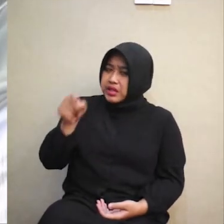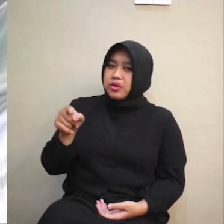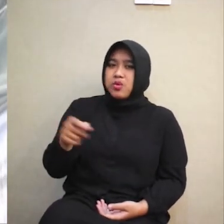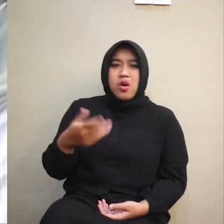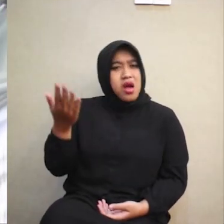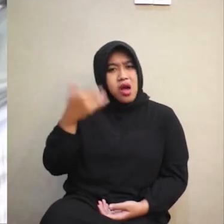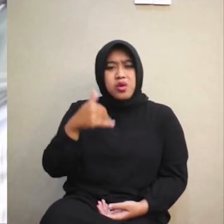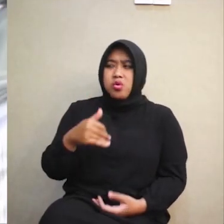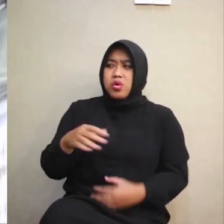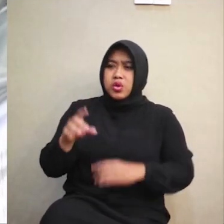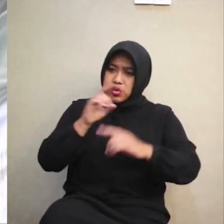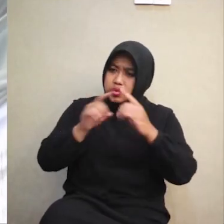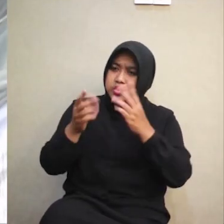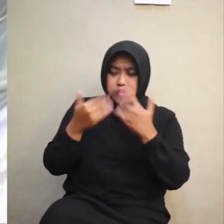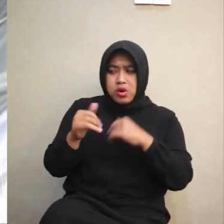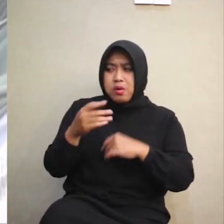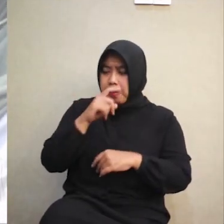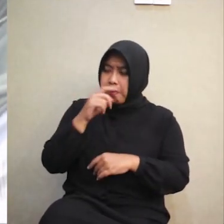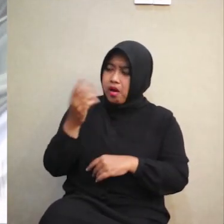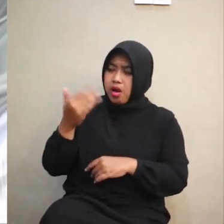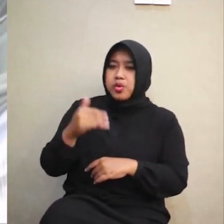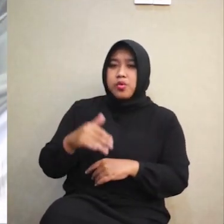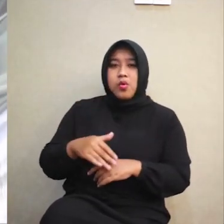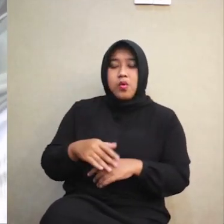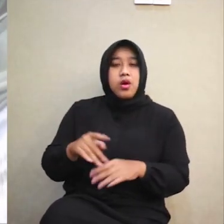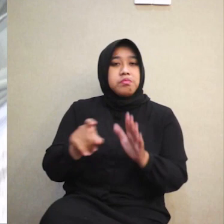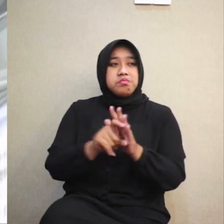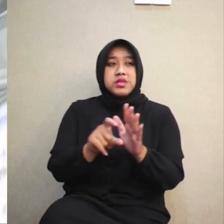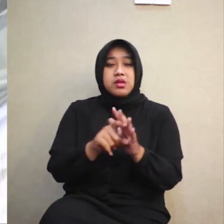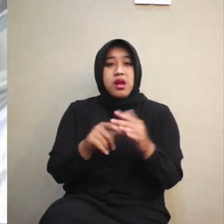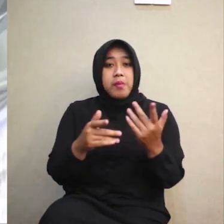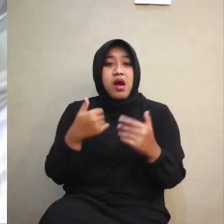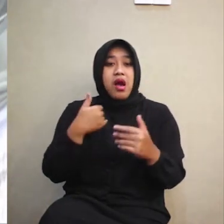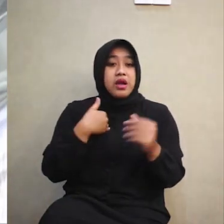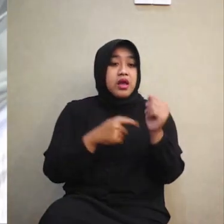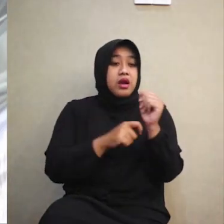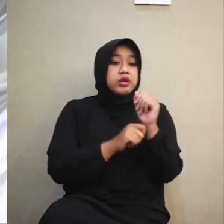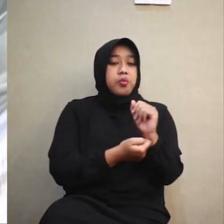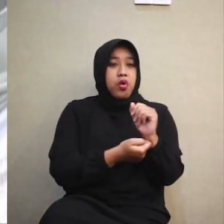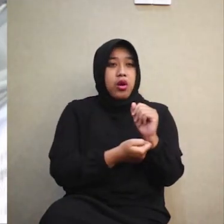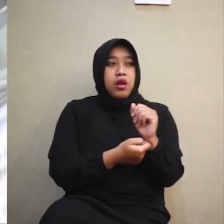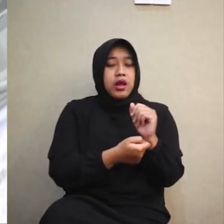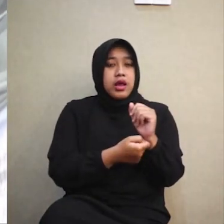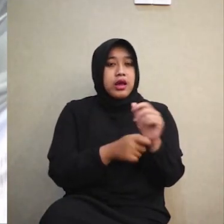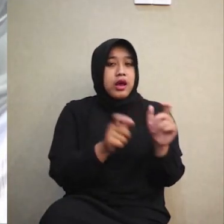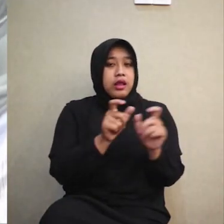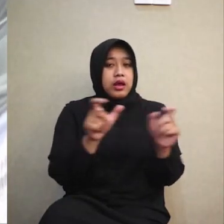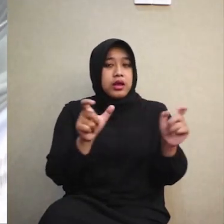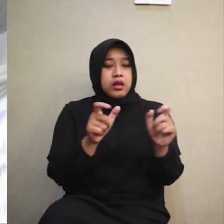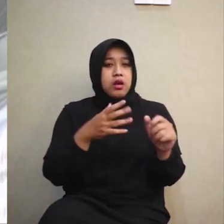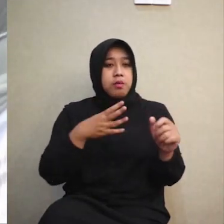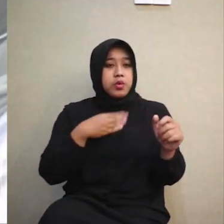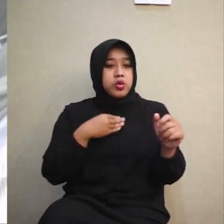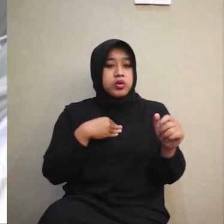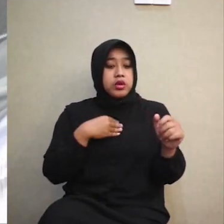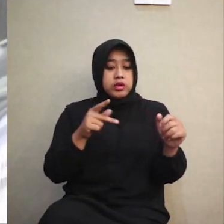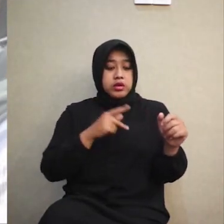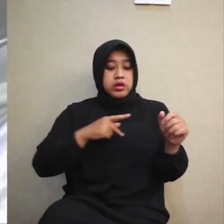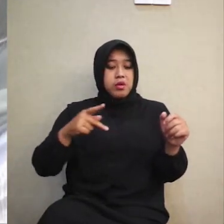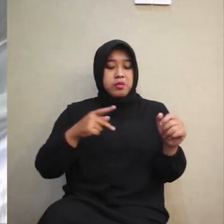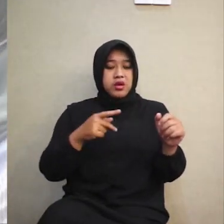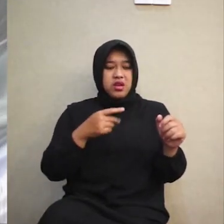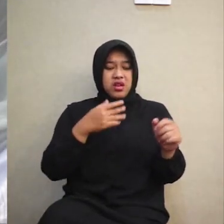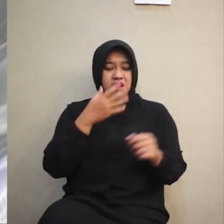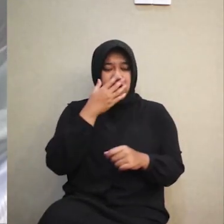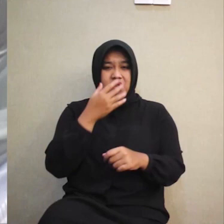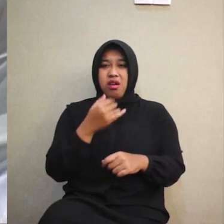kita diskusi terbuka pak gitu kalau kemudian misalnya ada tanggapan-tanggapan atau statement yang menurut kami banget